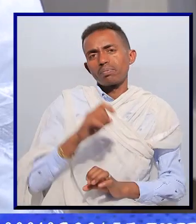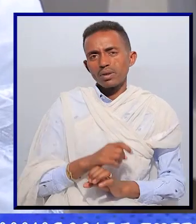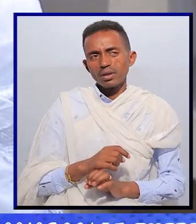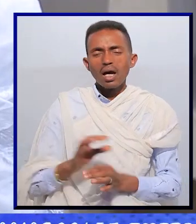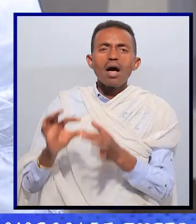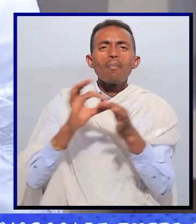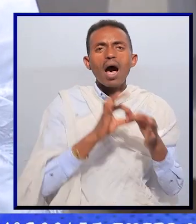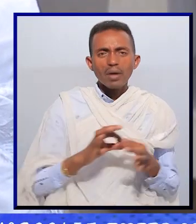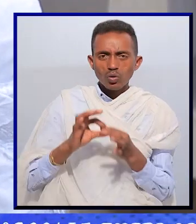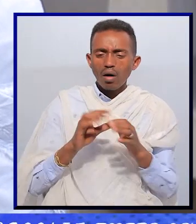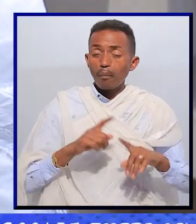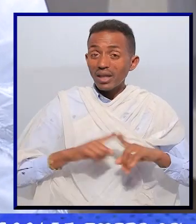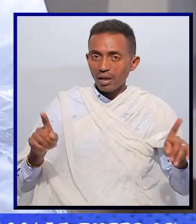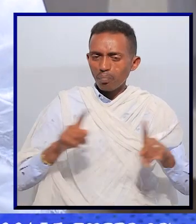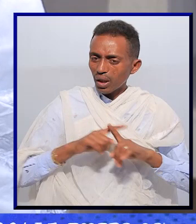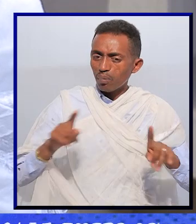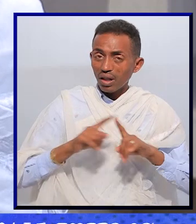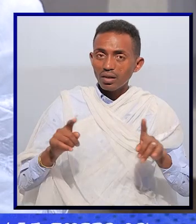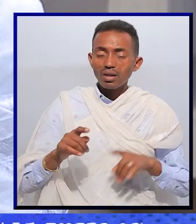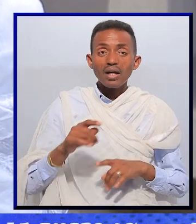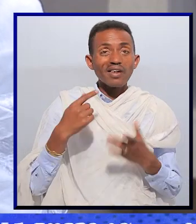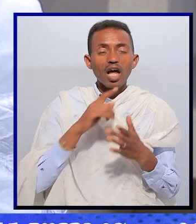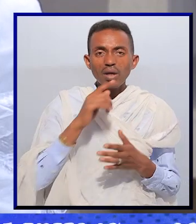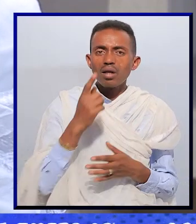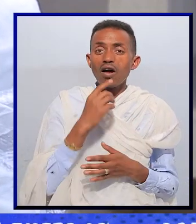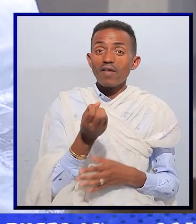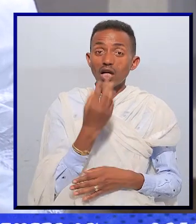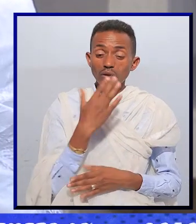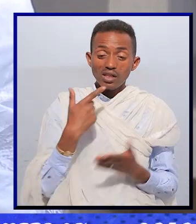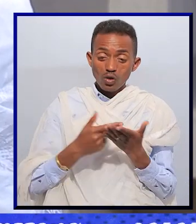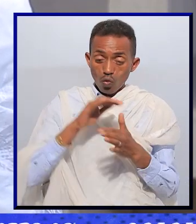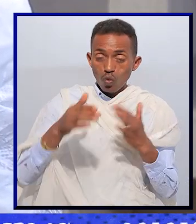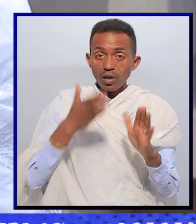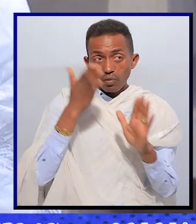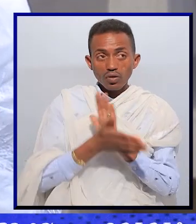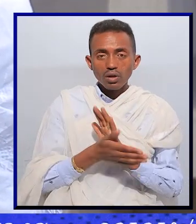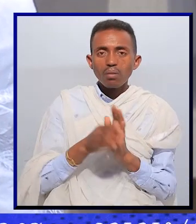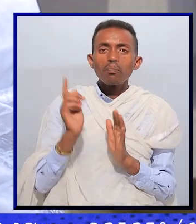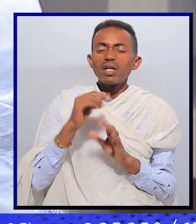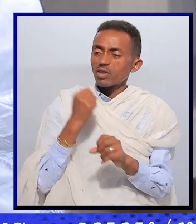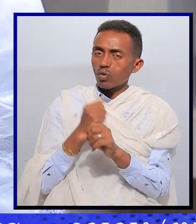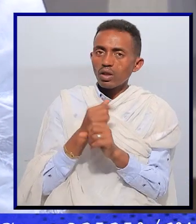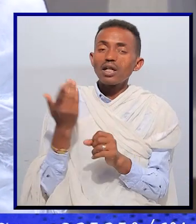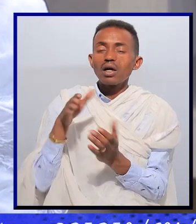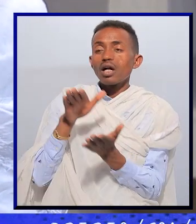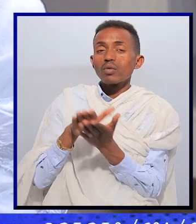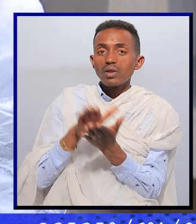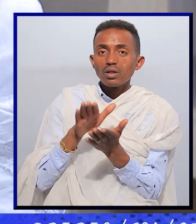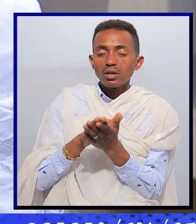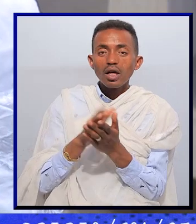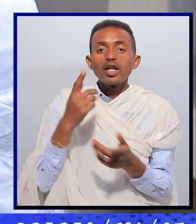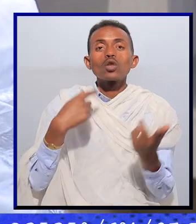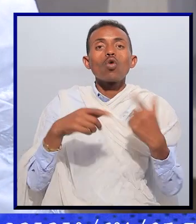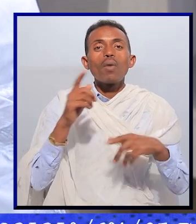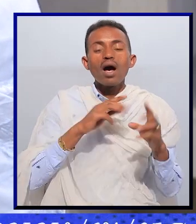ይተበቃል ከማህበረሰቡ? በተለይ ደግሞ እንግዲህ ምዕራባውያን ይሄን ስራቸውን የሚሰሩት ትምርት ቤቶች ላይ እንደሆነ የሚጥቆም